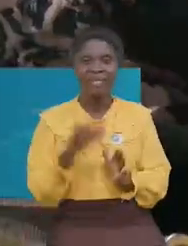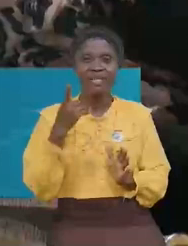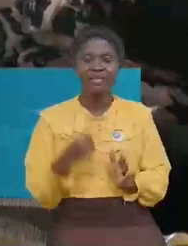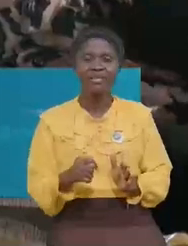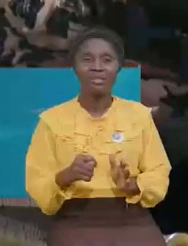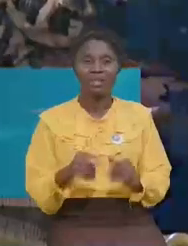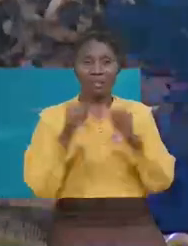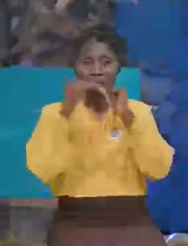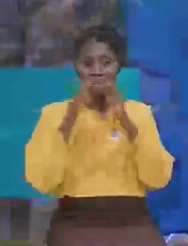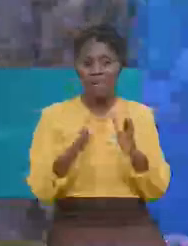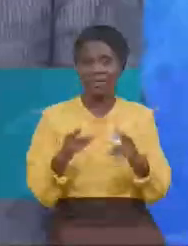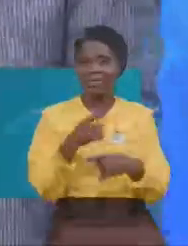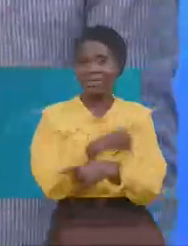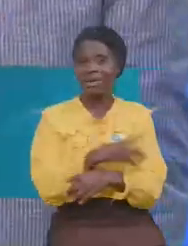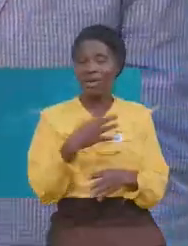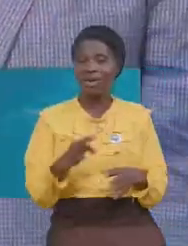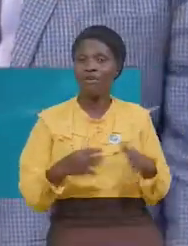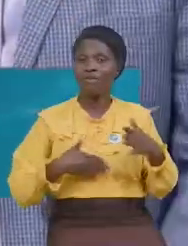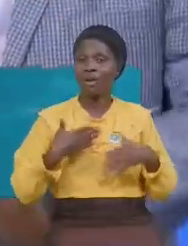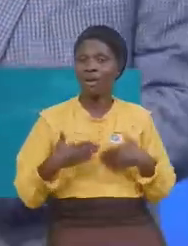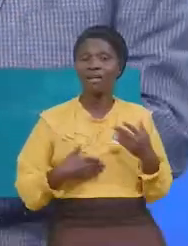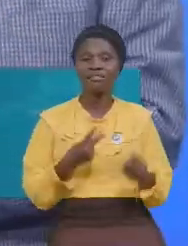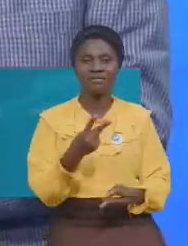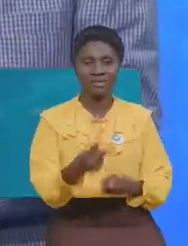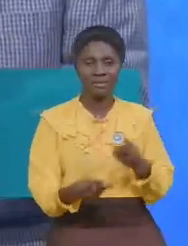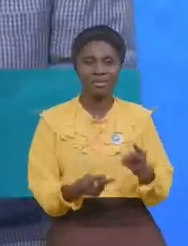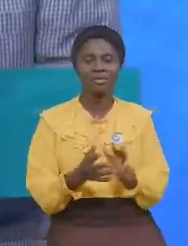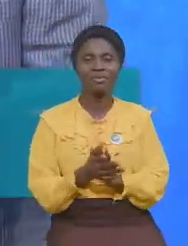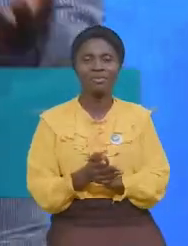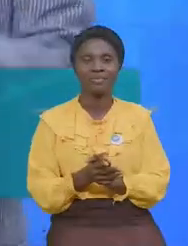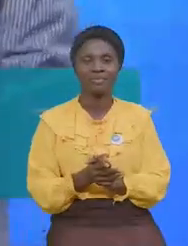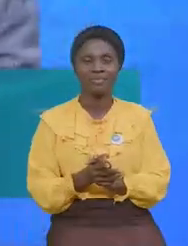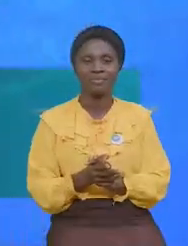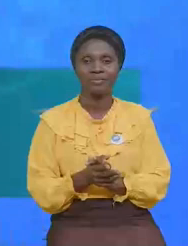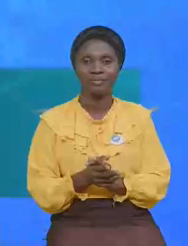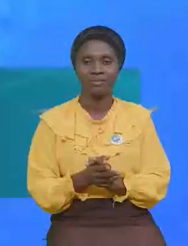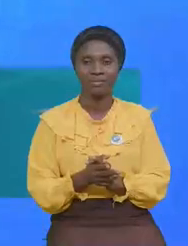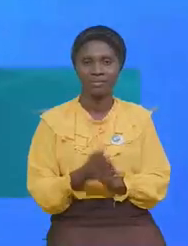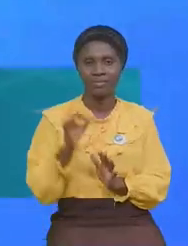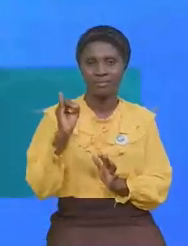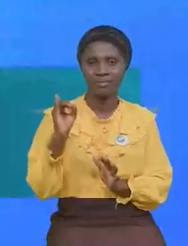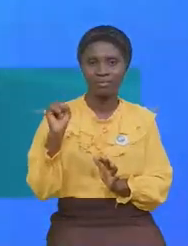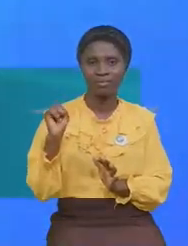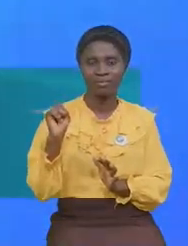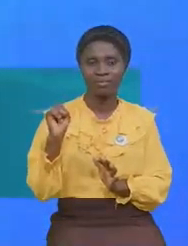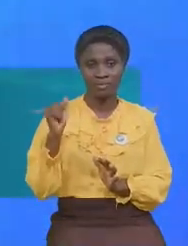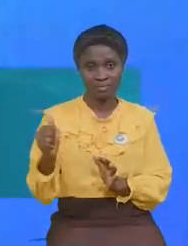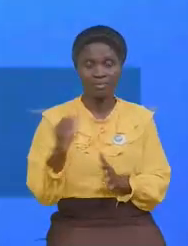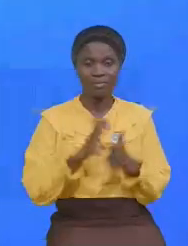Le jour bienheureux. Le jour bienheureux ou le jour béni de la visite de